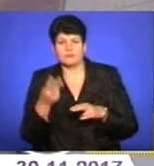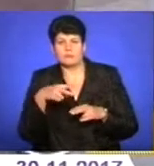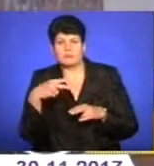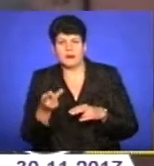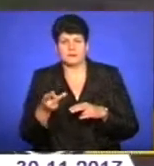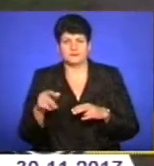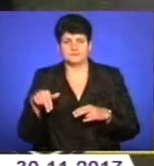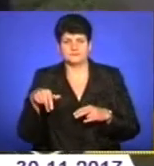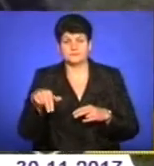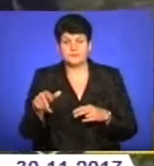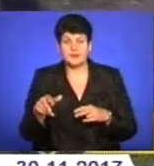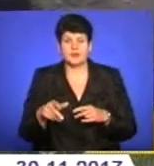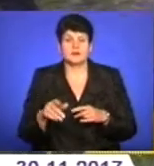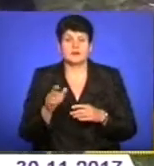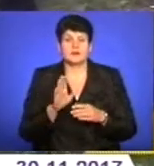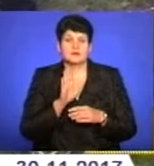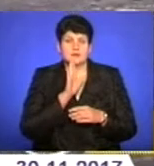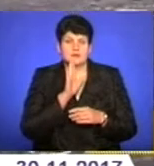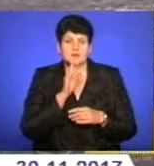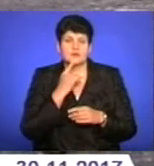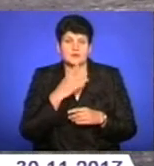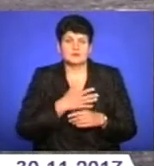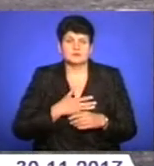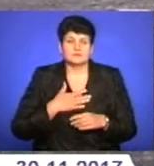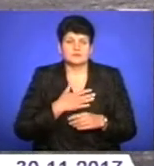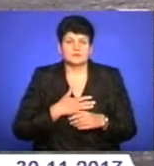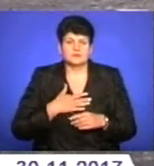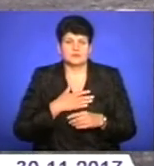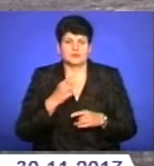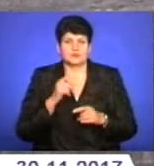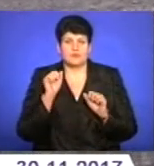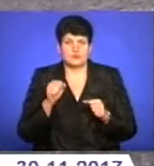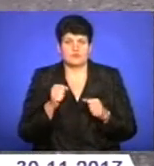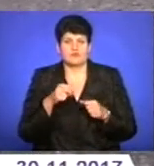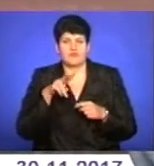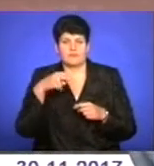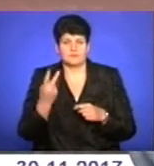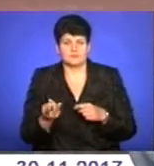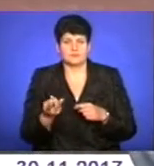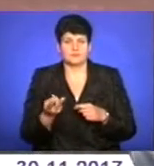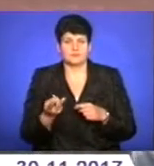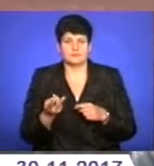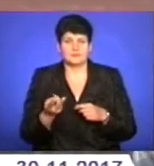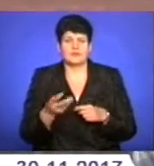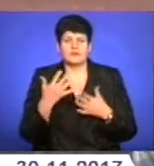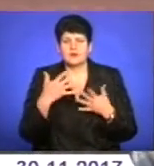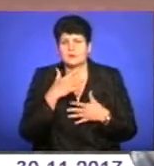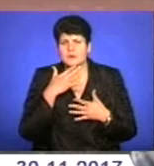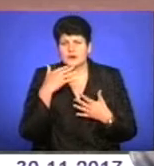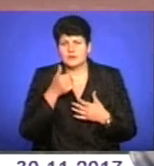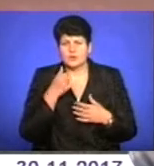тротуар. Мешканка будинку Євгенія Світлаковська каже, хвилюється, що плитка може травмувати перехожих. Плитка вже багато